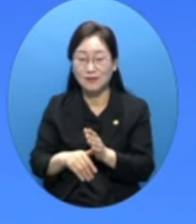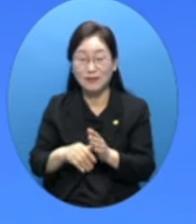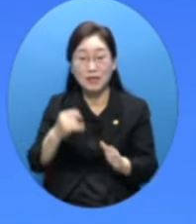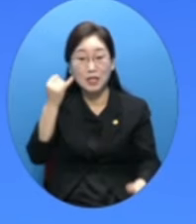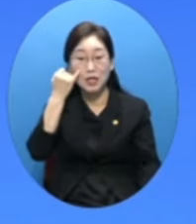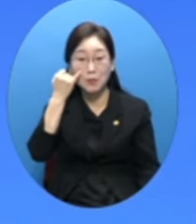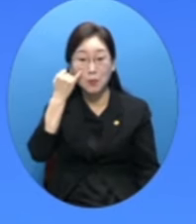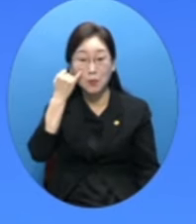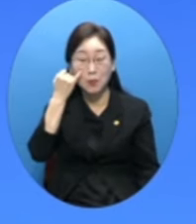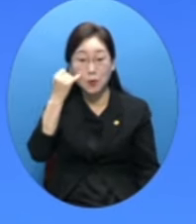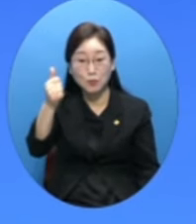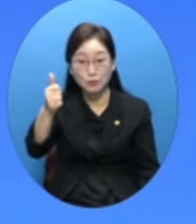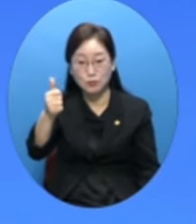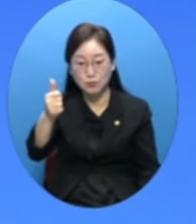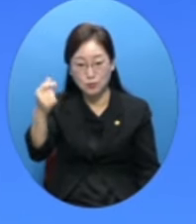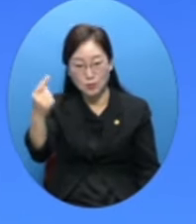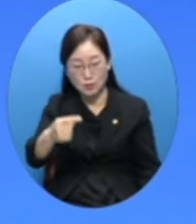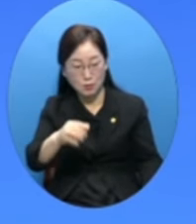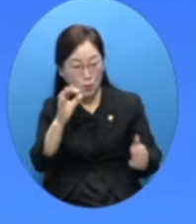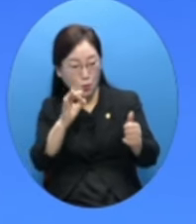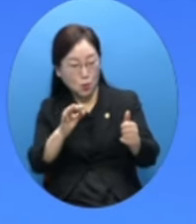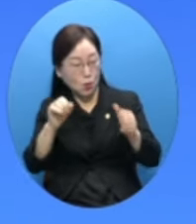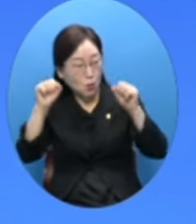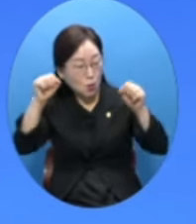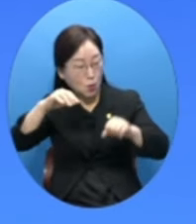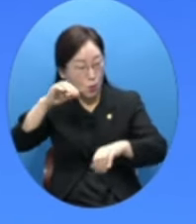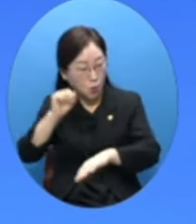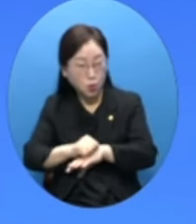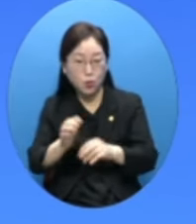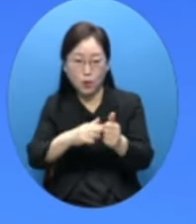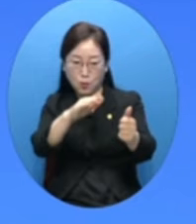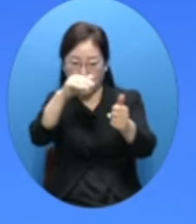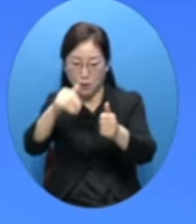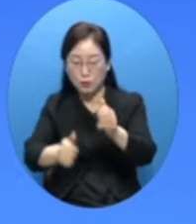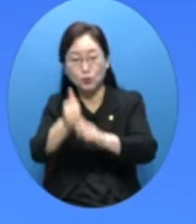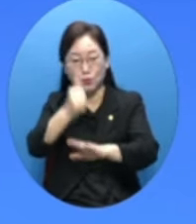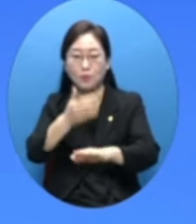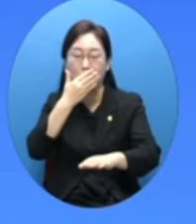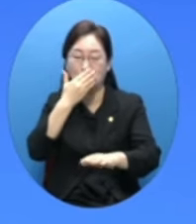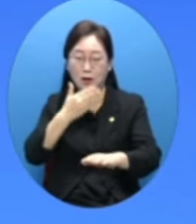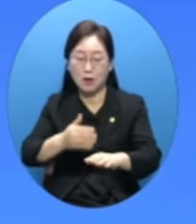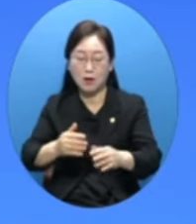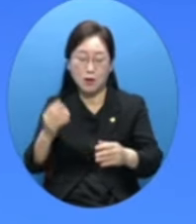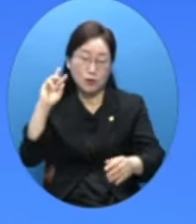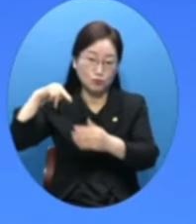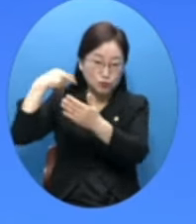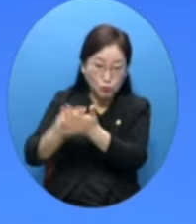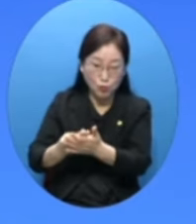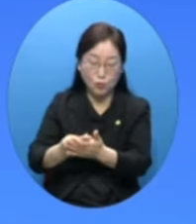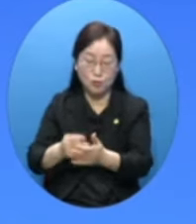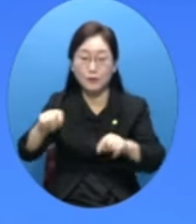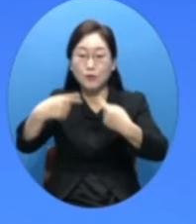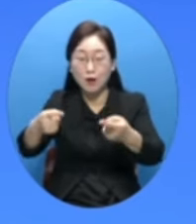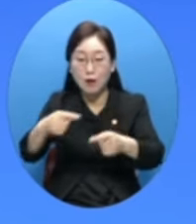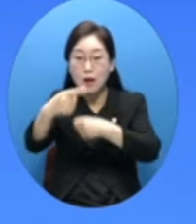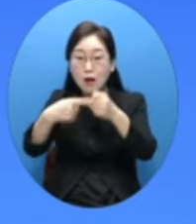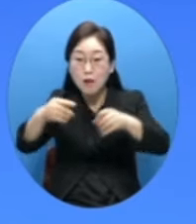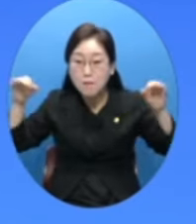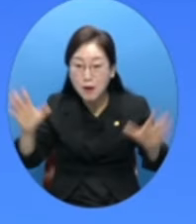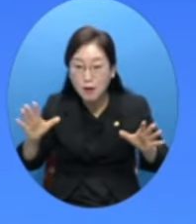이모부가 와서 보니까 운동신경이 남들어서 야 너는 운동하면 대성하겠다 그래갖고 유도부에 들어갔는데 1년 만에 전국체에서